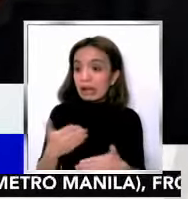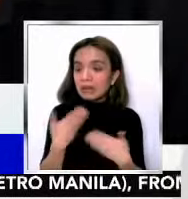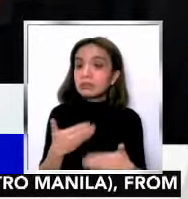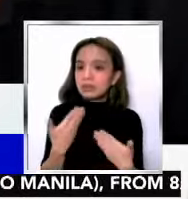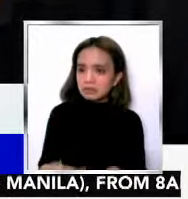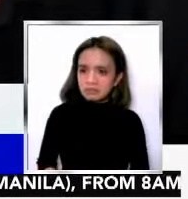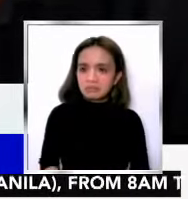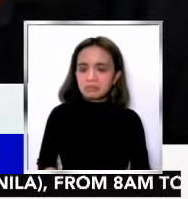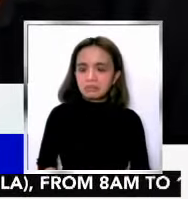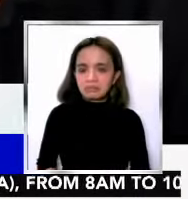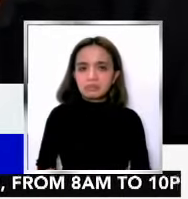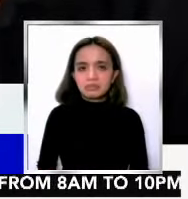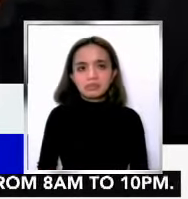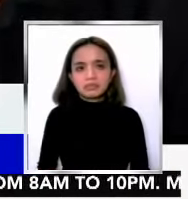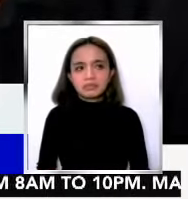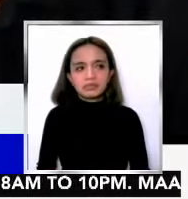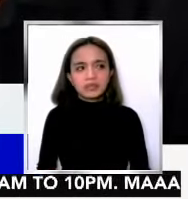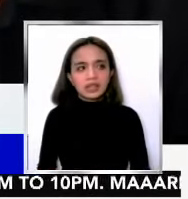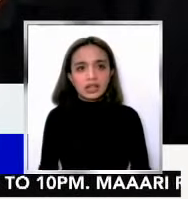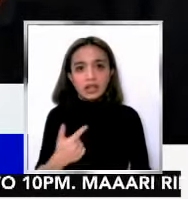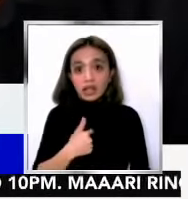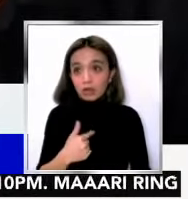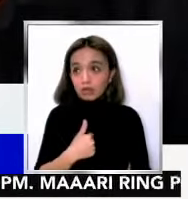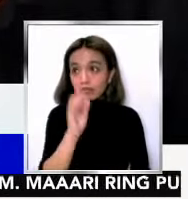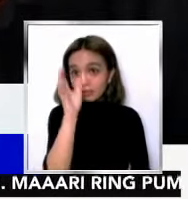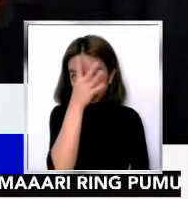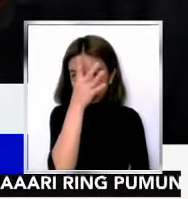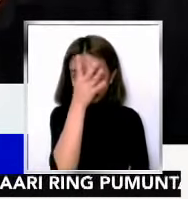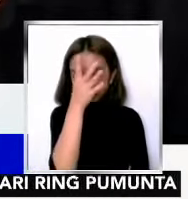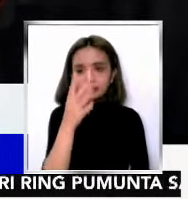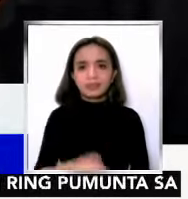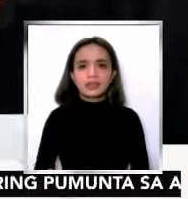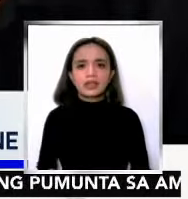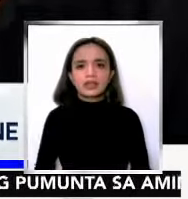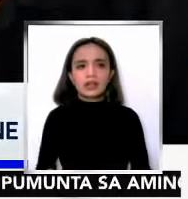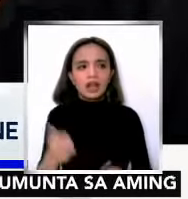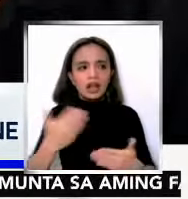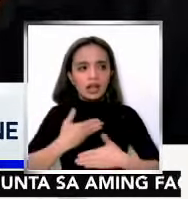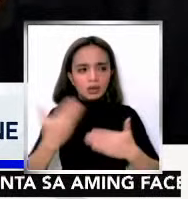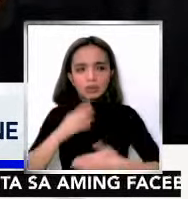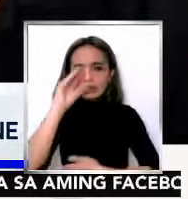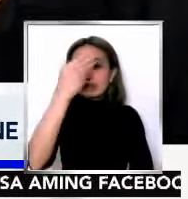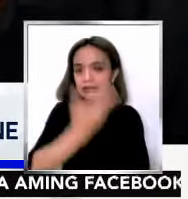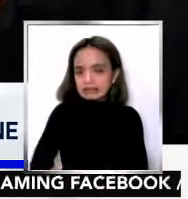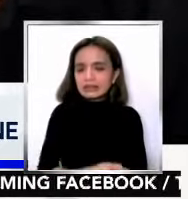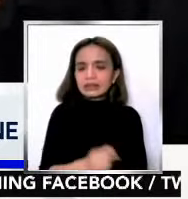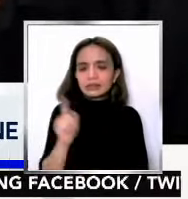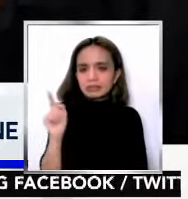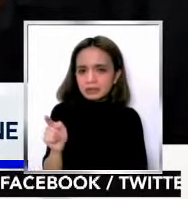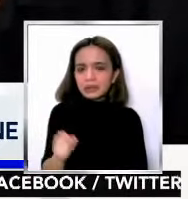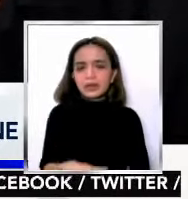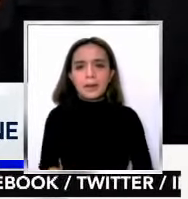yung bilang isang ama, happy ko sa aking anak na si Mark Angel na